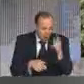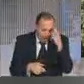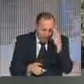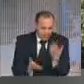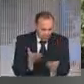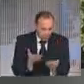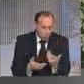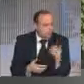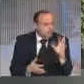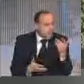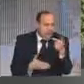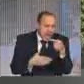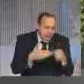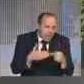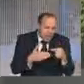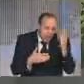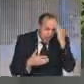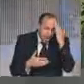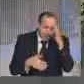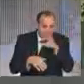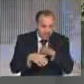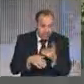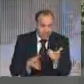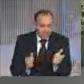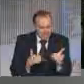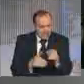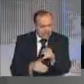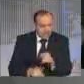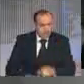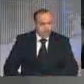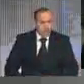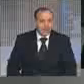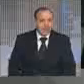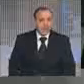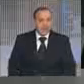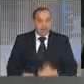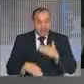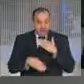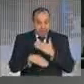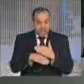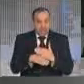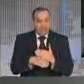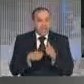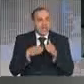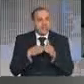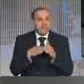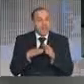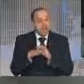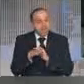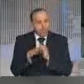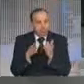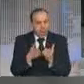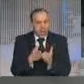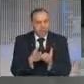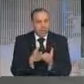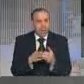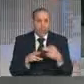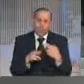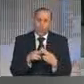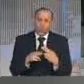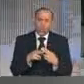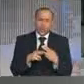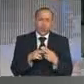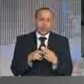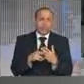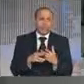معناها النقاس اللي موجوده في القسم هذاك بالنسبه لهنا في قفصه طلبنا ه الموضوع هذا قداش لينا من عام